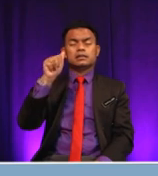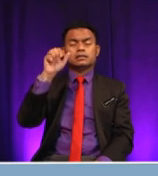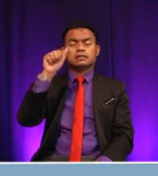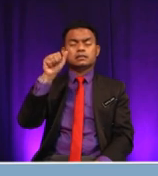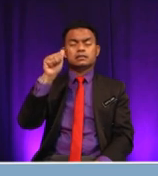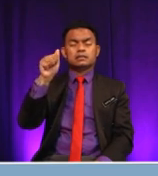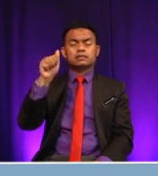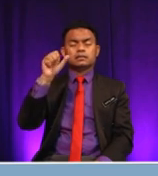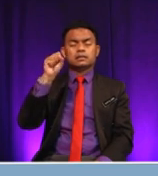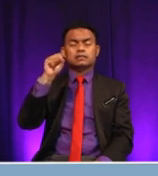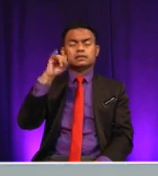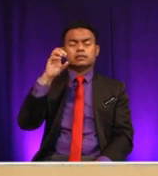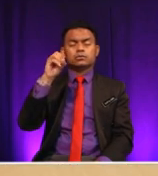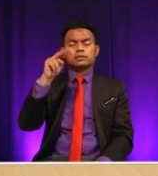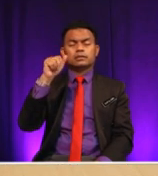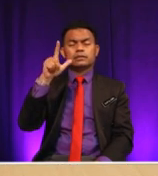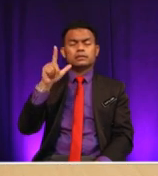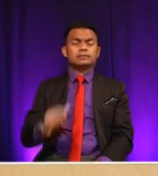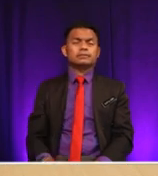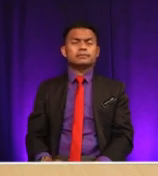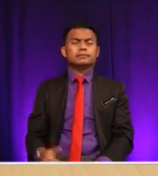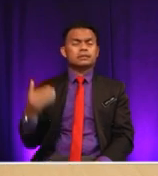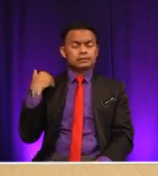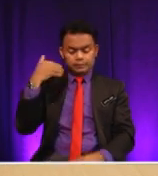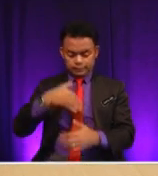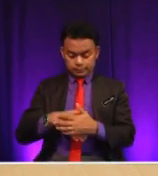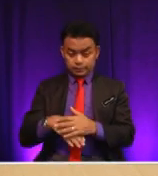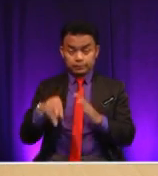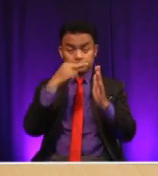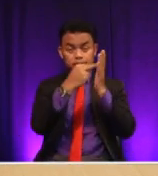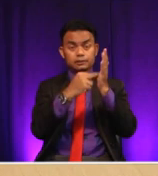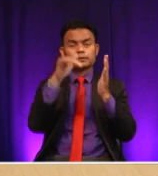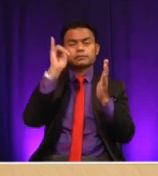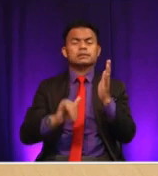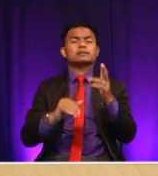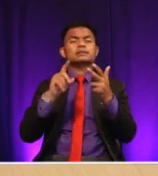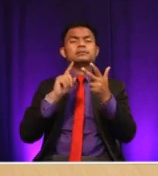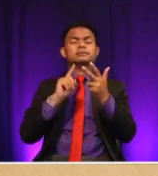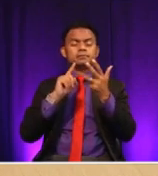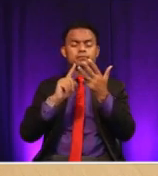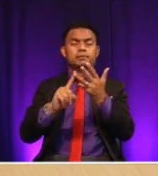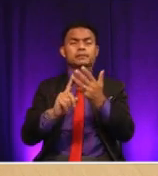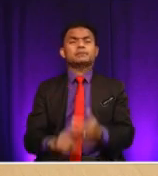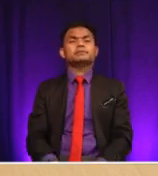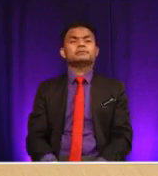buktinya ada pada rangkap yang keempat pada rangkap